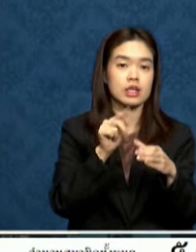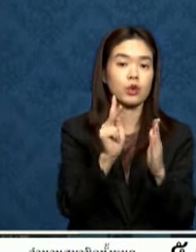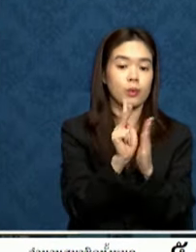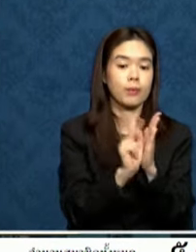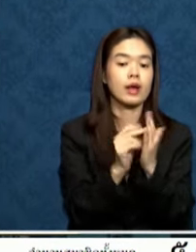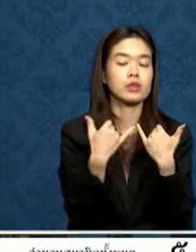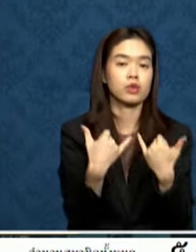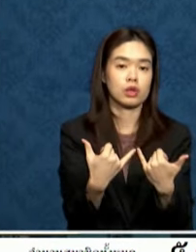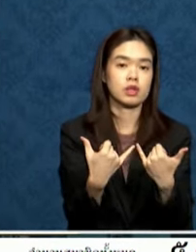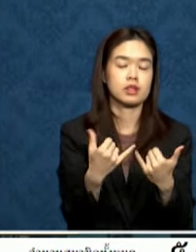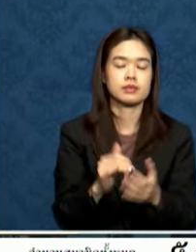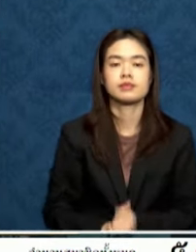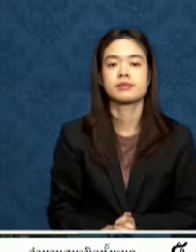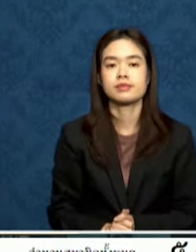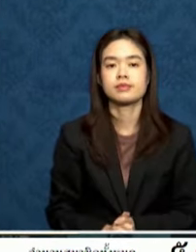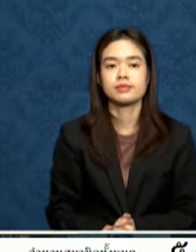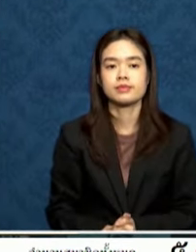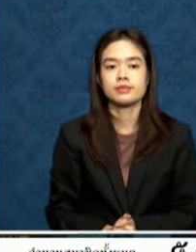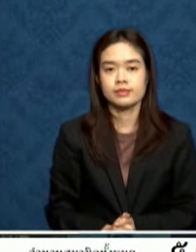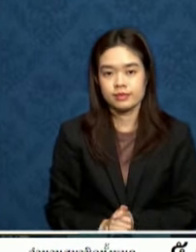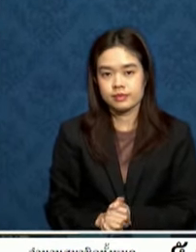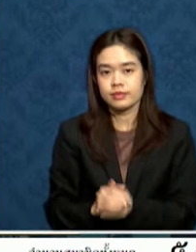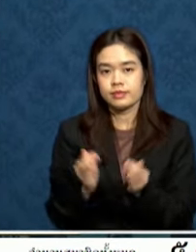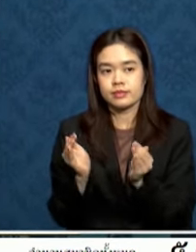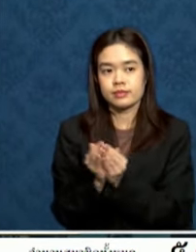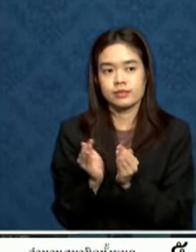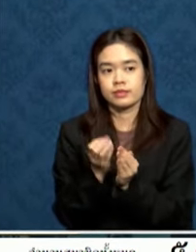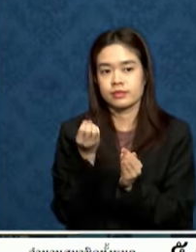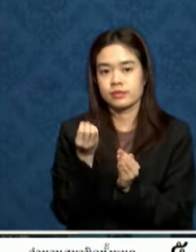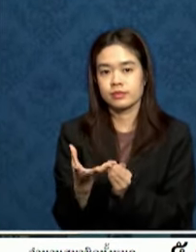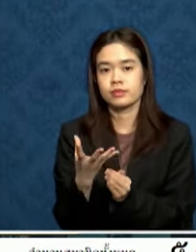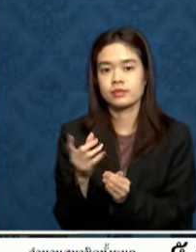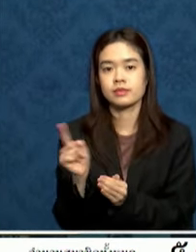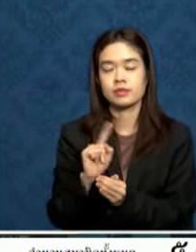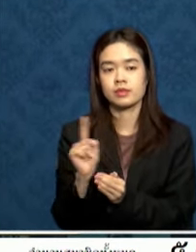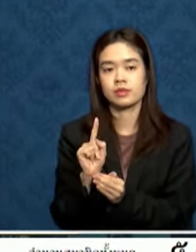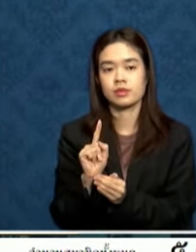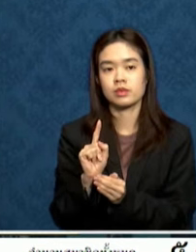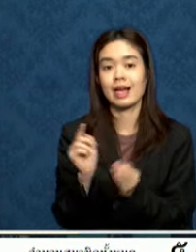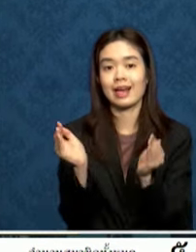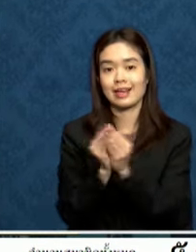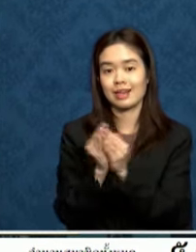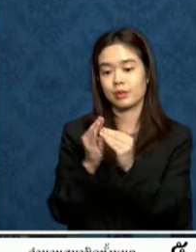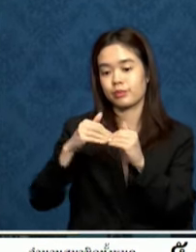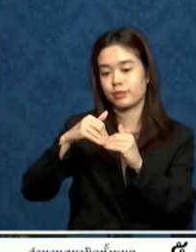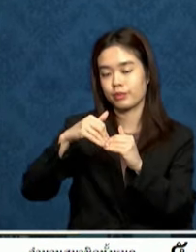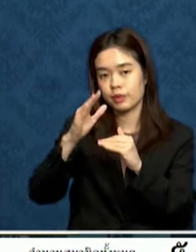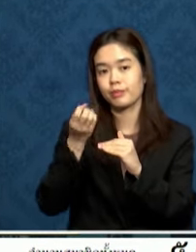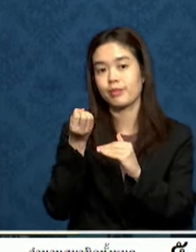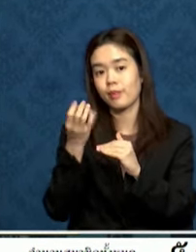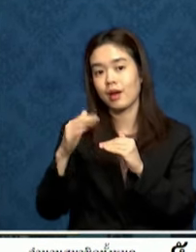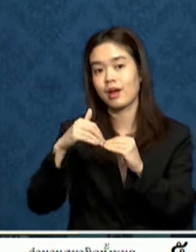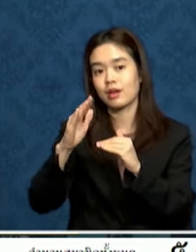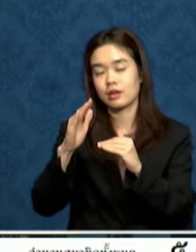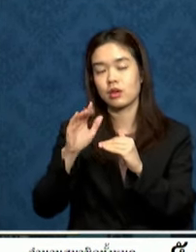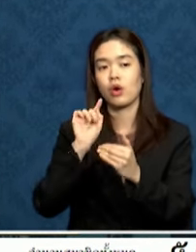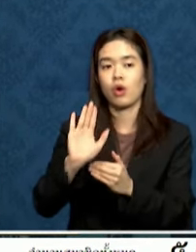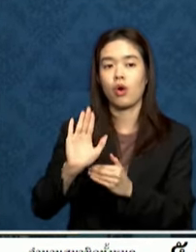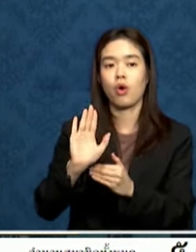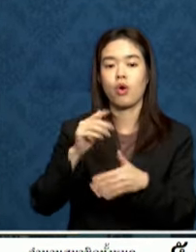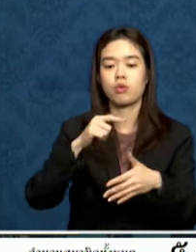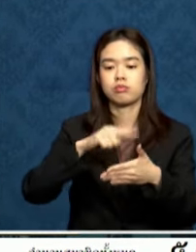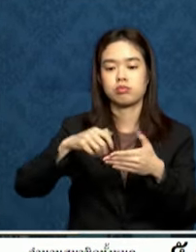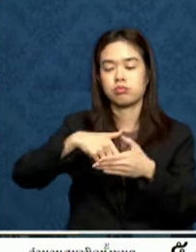ปัจจุบันครับเสียงข้างมากครับเขียนไว้้ว่ามีจำนวนเสียงเกินกึ่งนึงของผู้มีผู้มาใช้